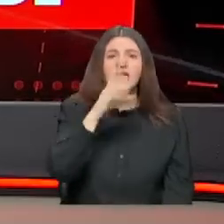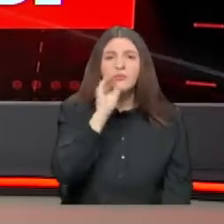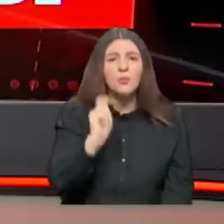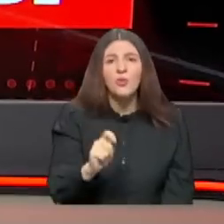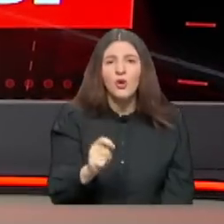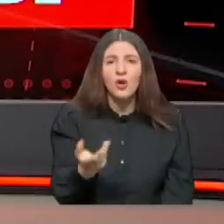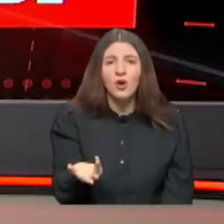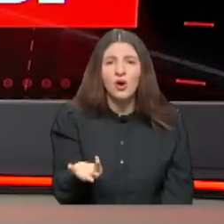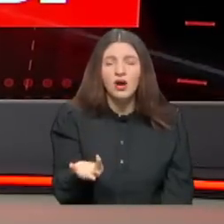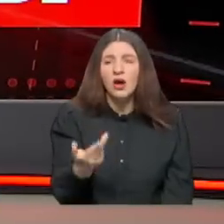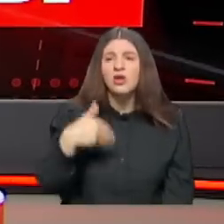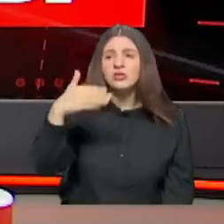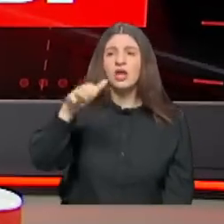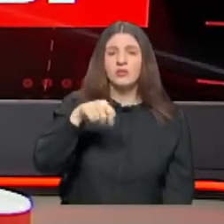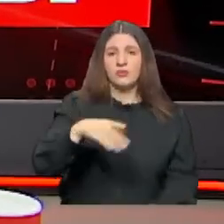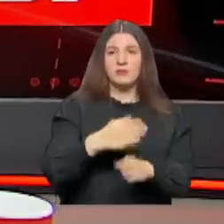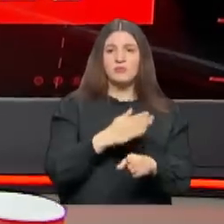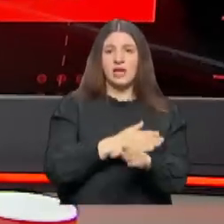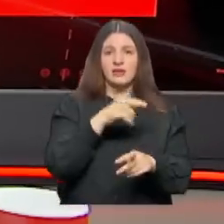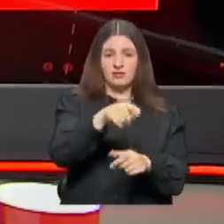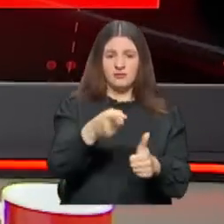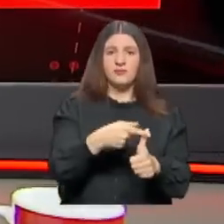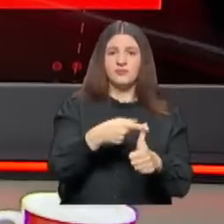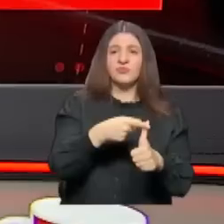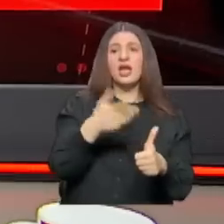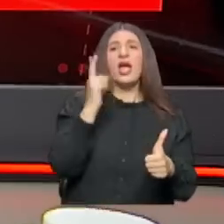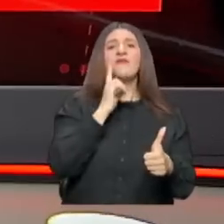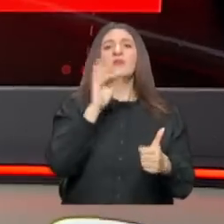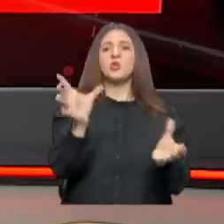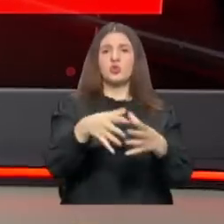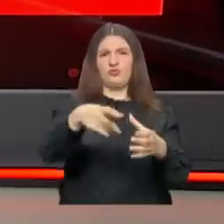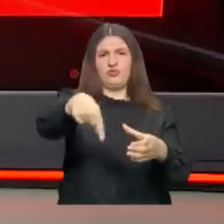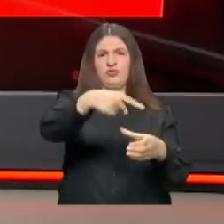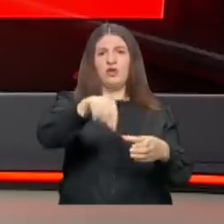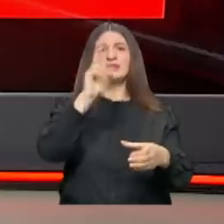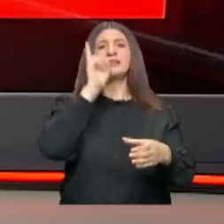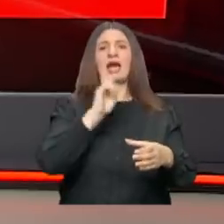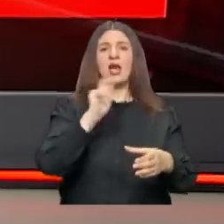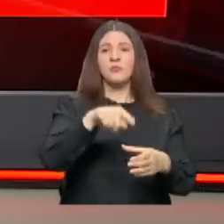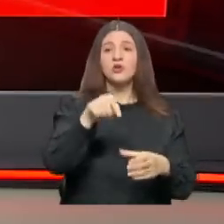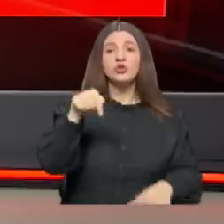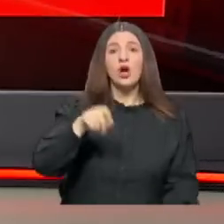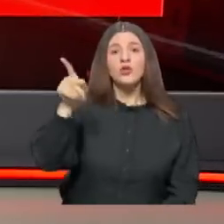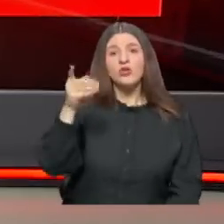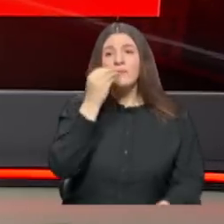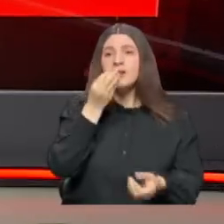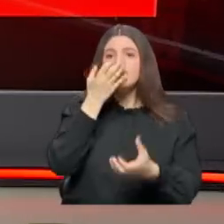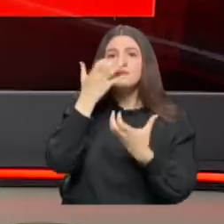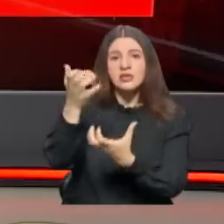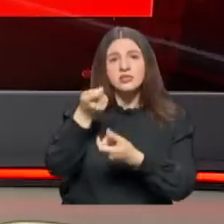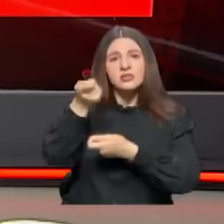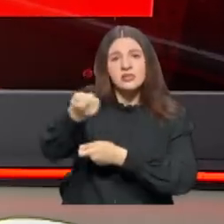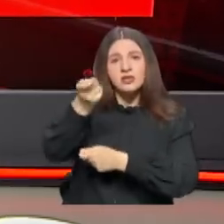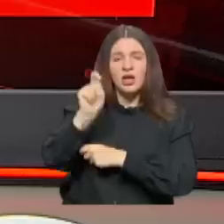yapıyor? İthalatı bu memleketin efendim bir grup zengini yapıyor ki şu anda onları beslemeye